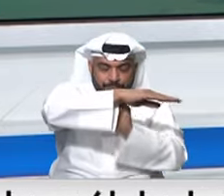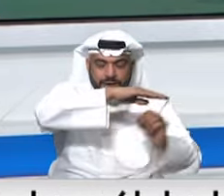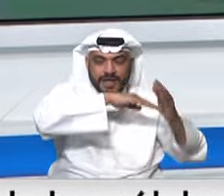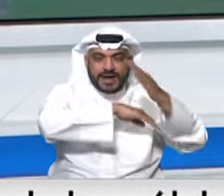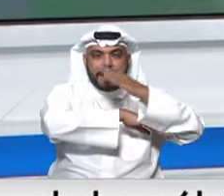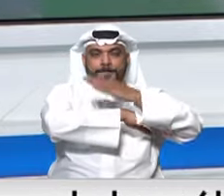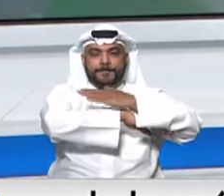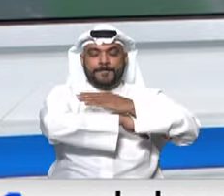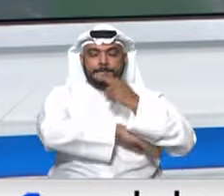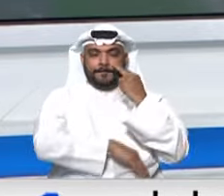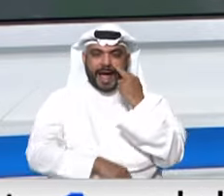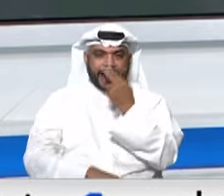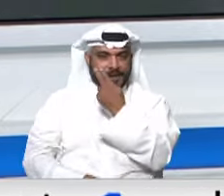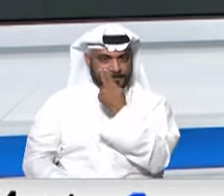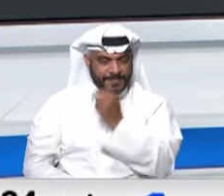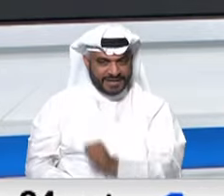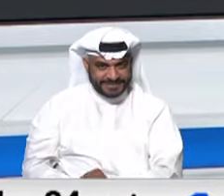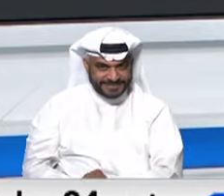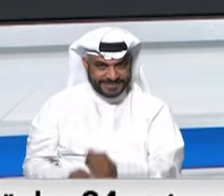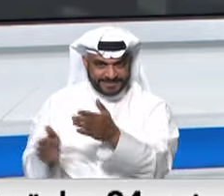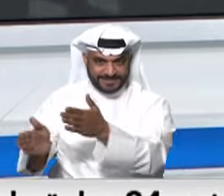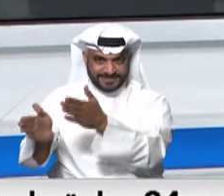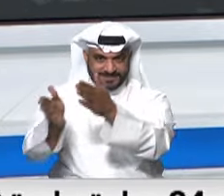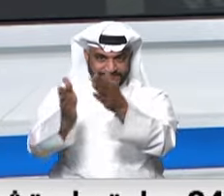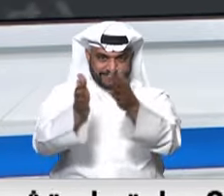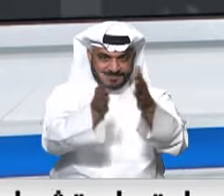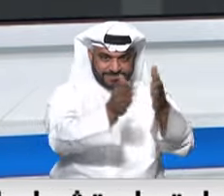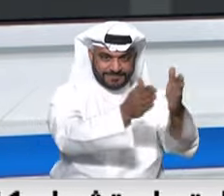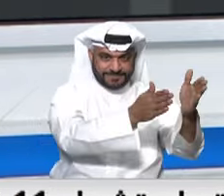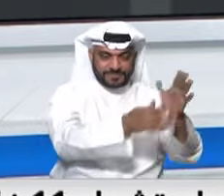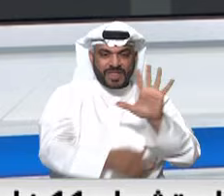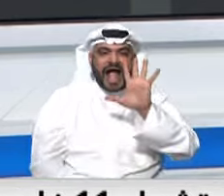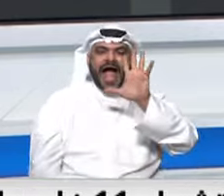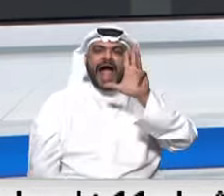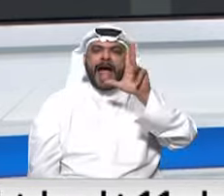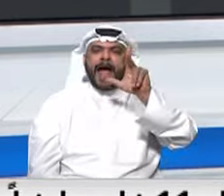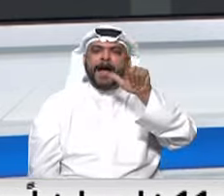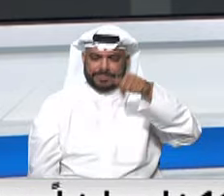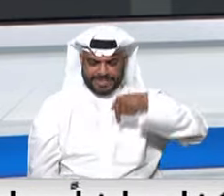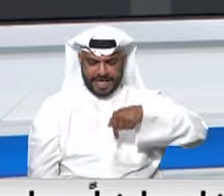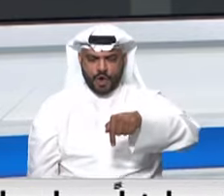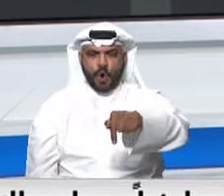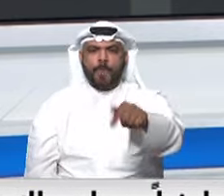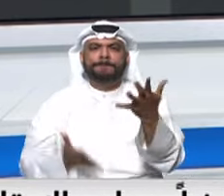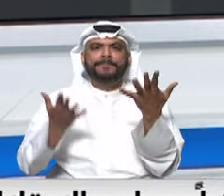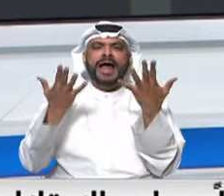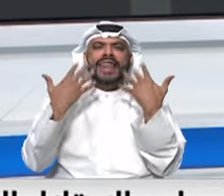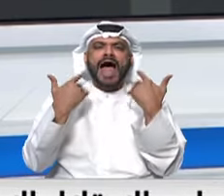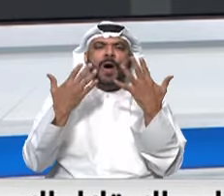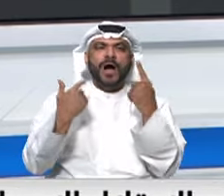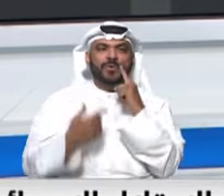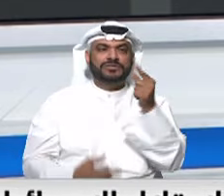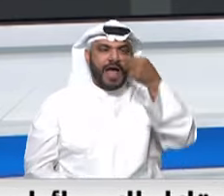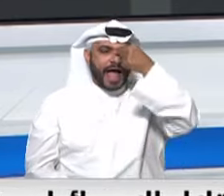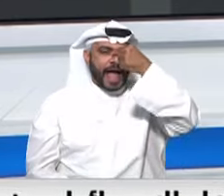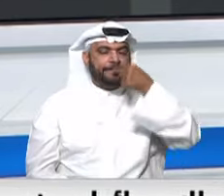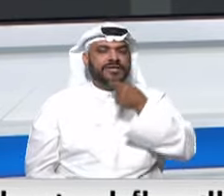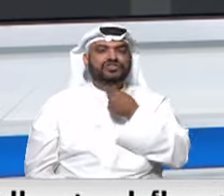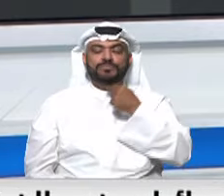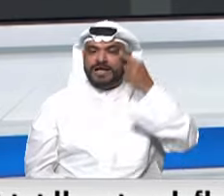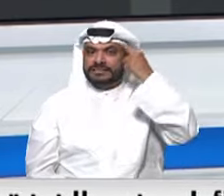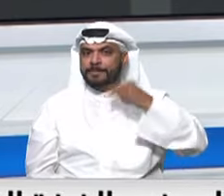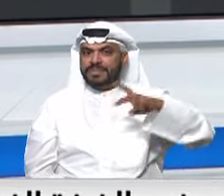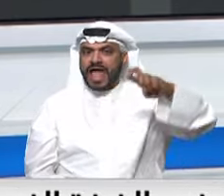الساعة 6:45 دقيقة. بالنسبة للطقس المتوقع لمدينة الكويت خلال 5 أيام القادمة بمشيئة الله، السماء صحو بشكل عام،